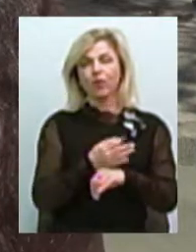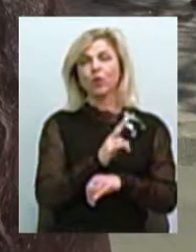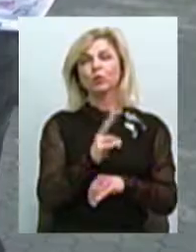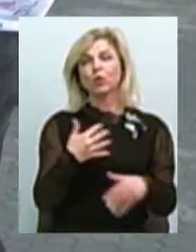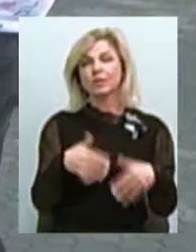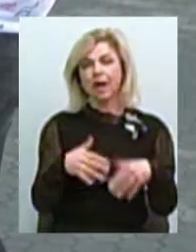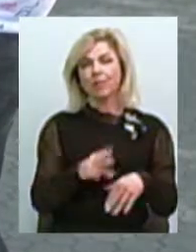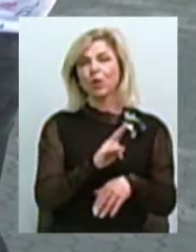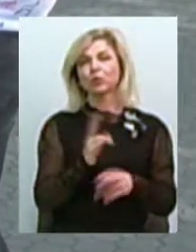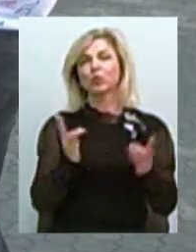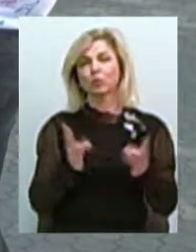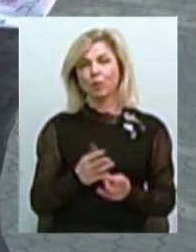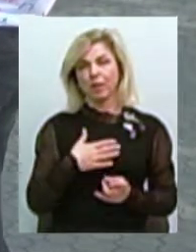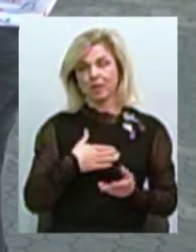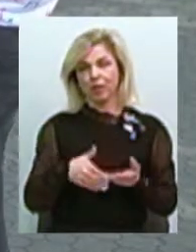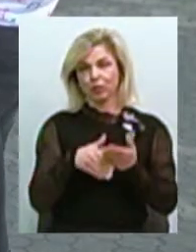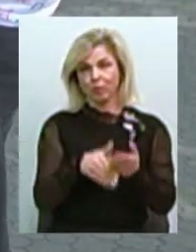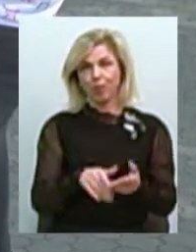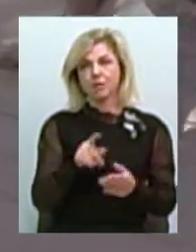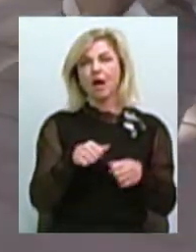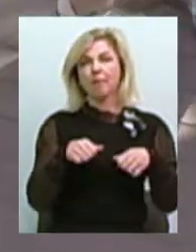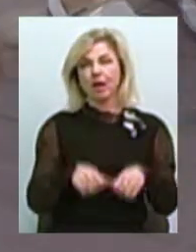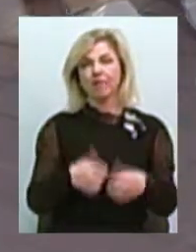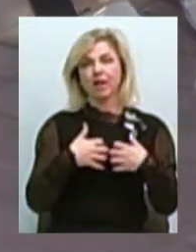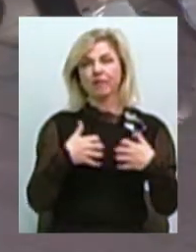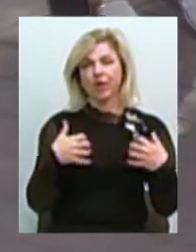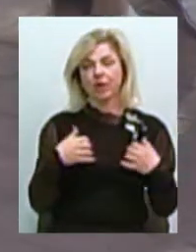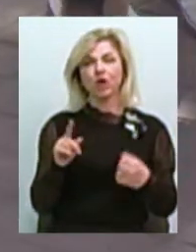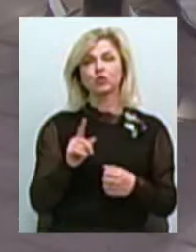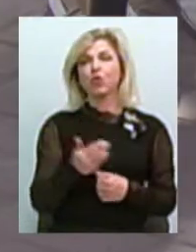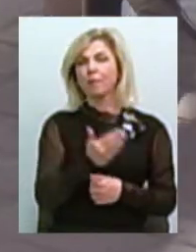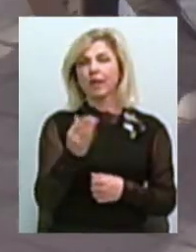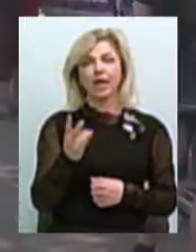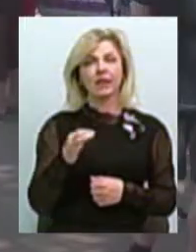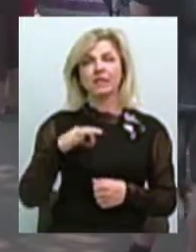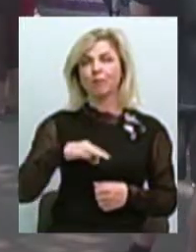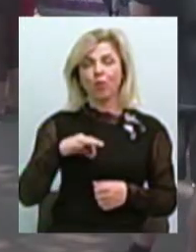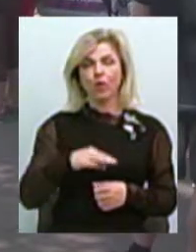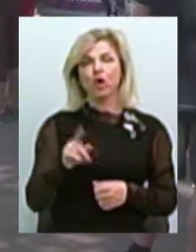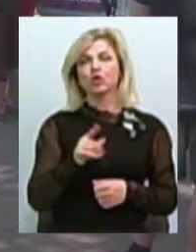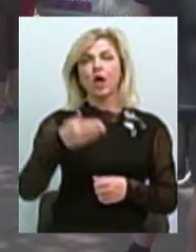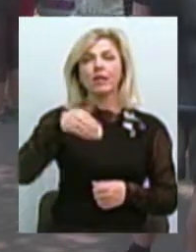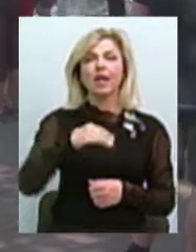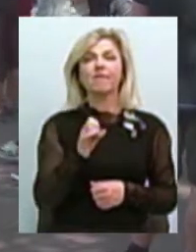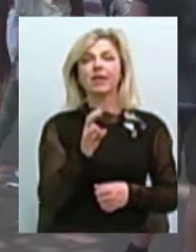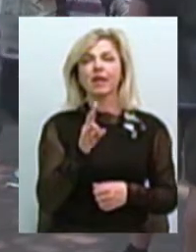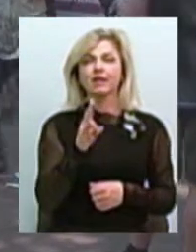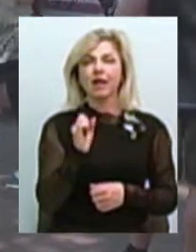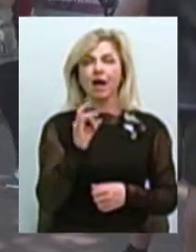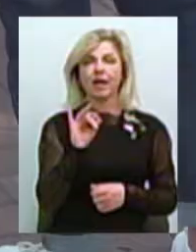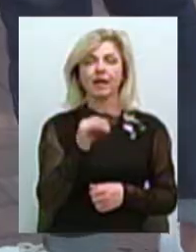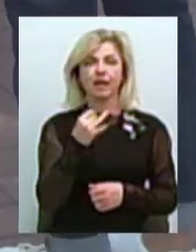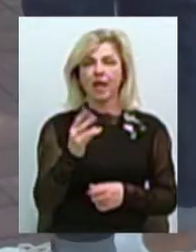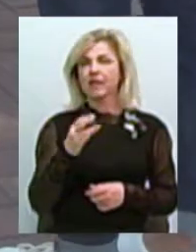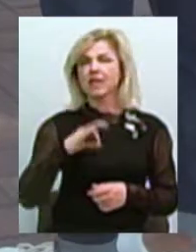нашої допомоги. Ми за права тварин, ми за те, щоб тварин не експлуатували, ми за те, щоб дельфінарії не використовували дельфінів задля розваг,